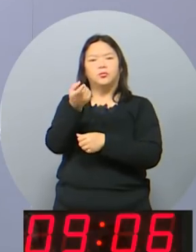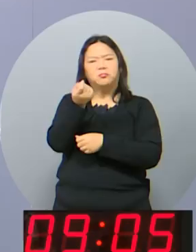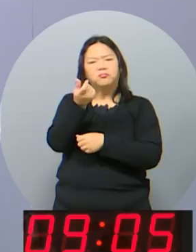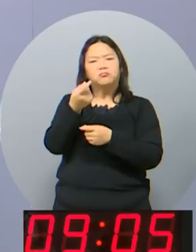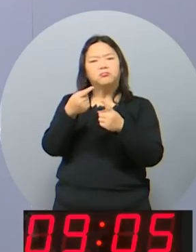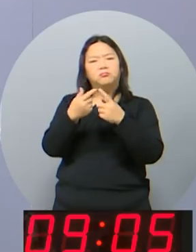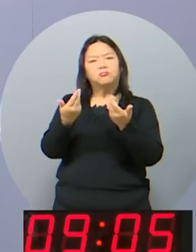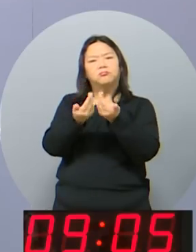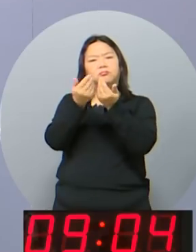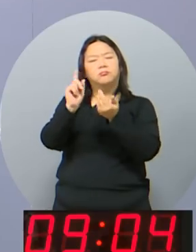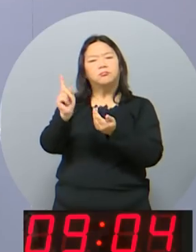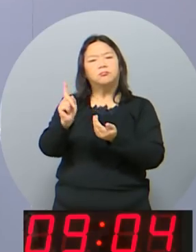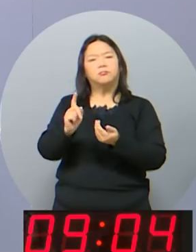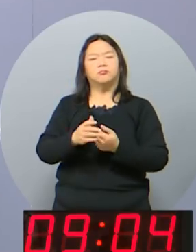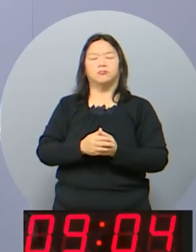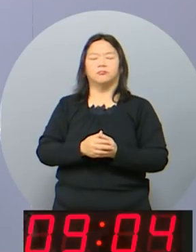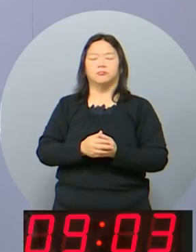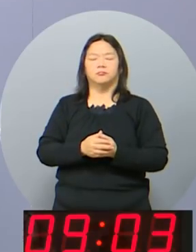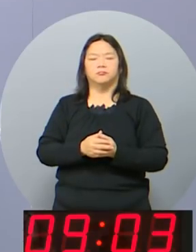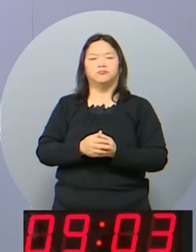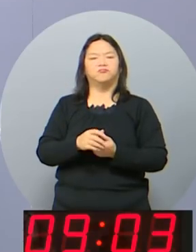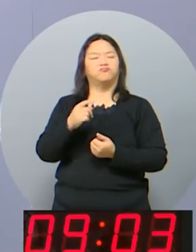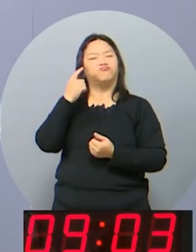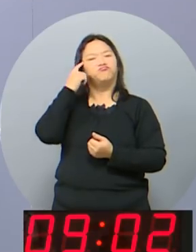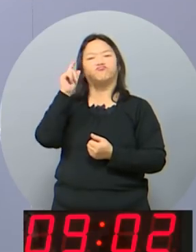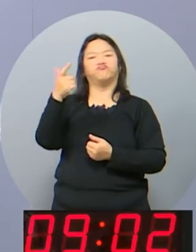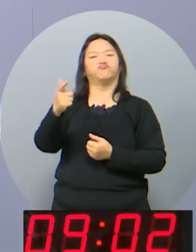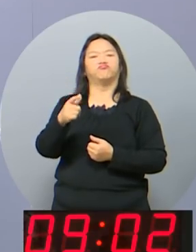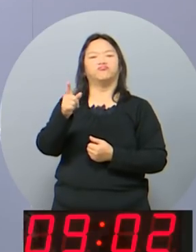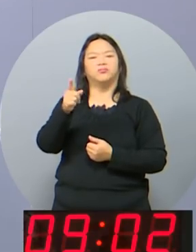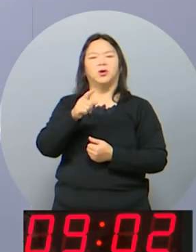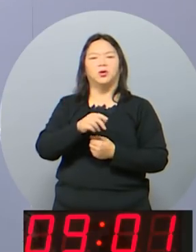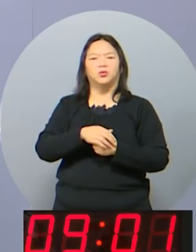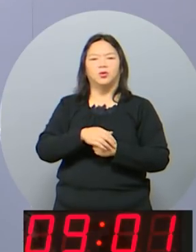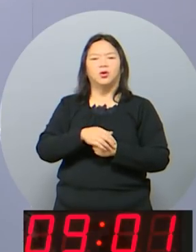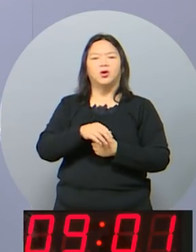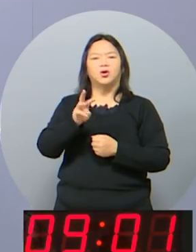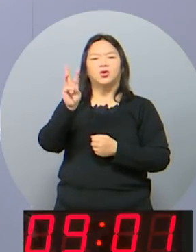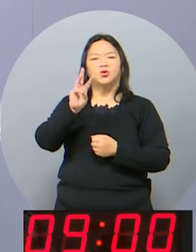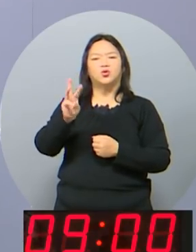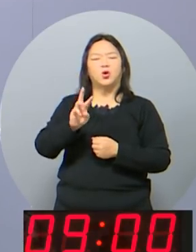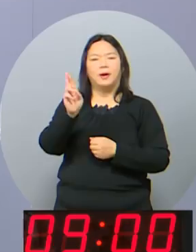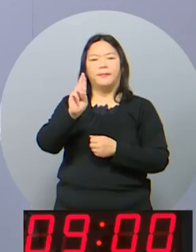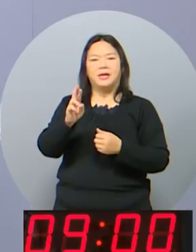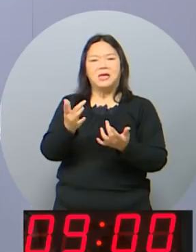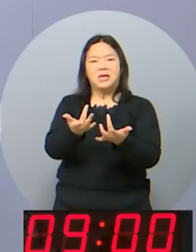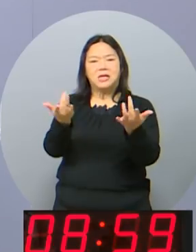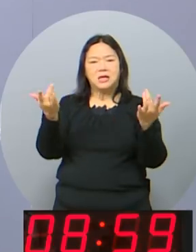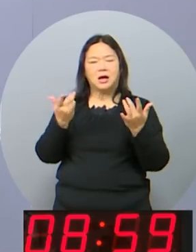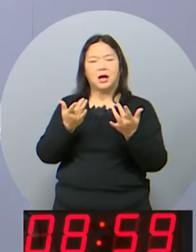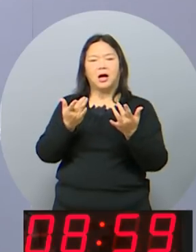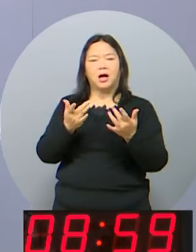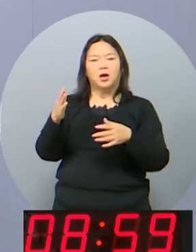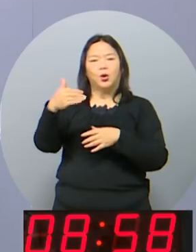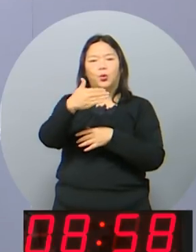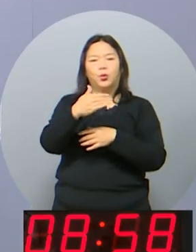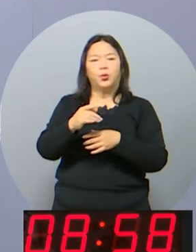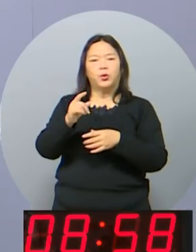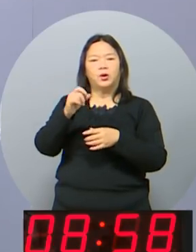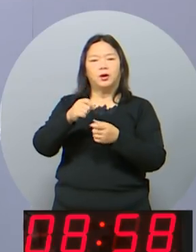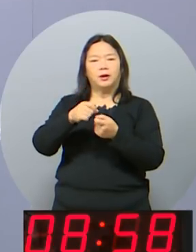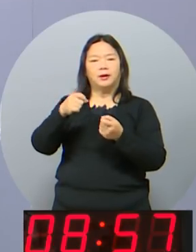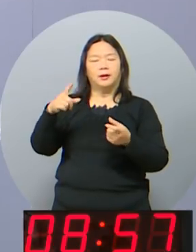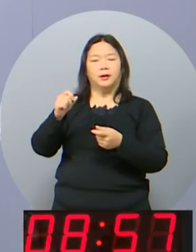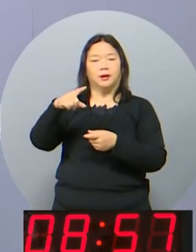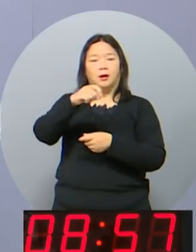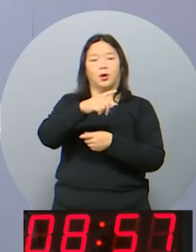觉得不是理由，因为他说水比仔水比啦，还有弹土鱼，还有一些候鸟的